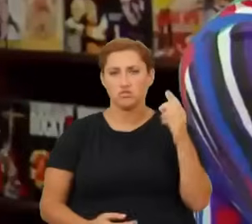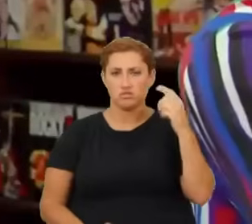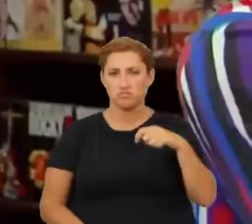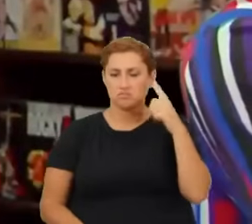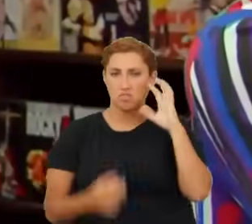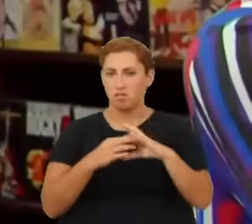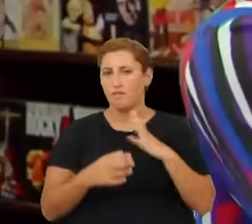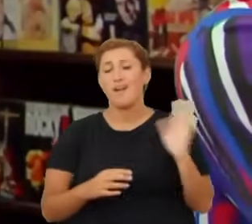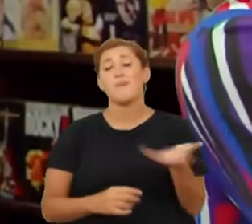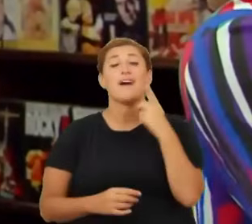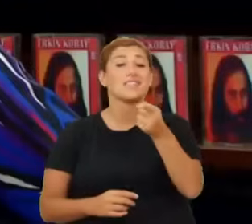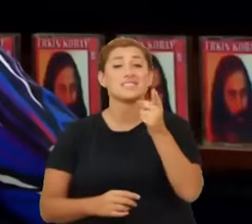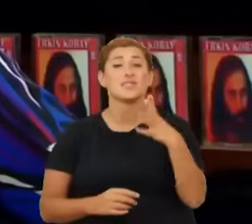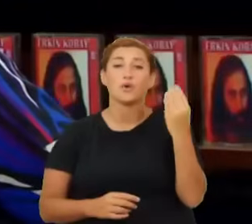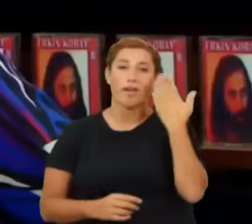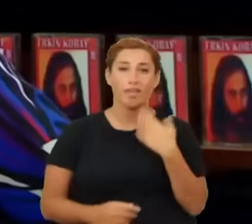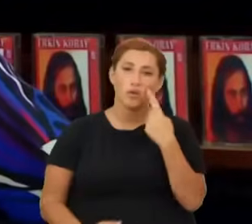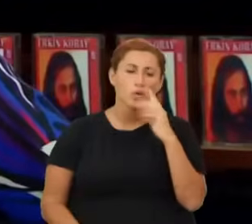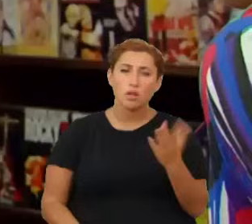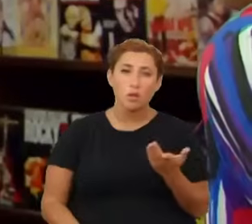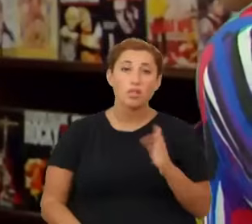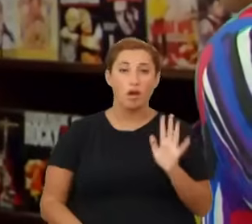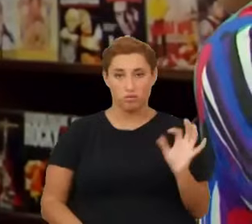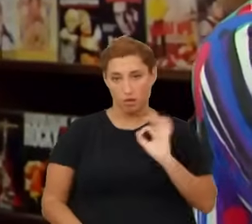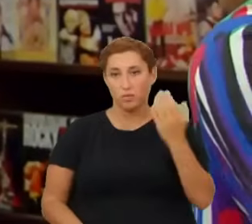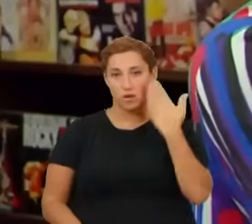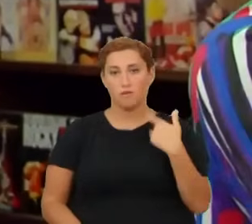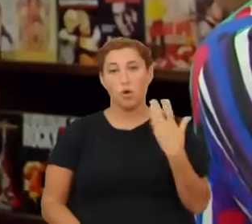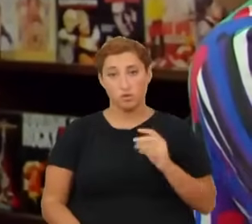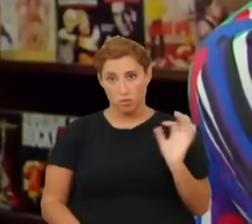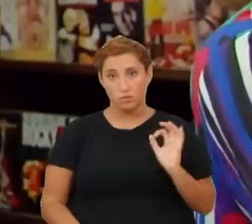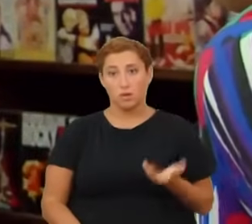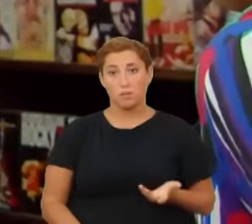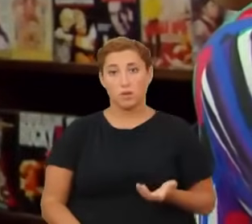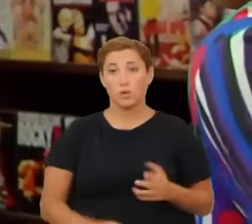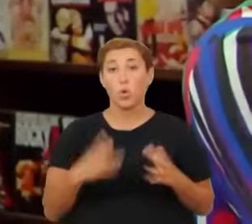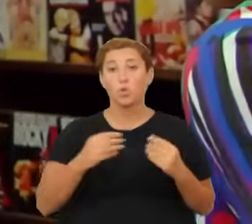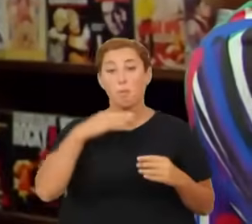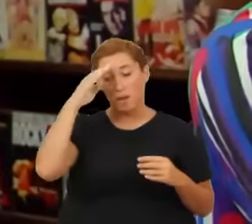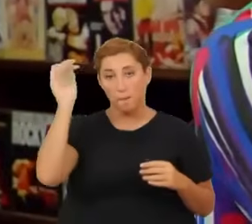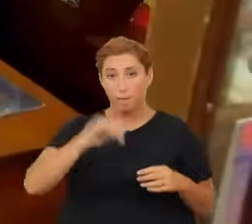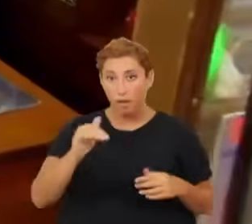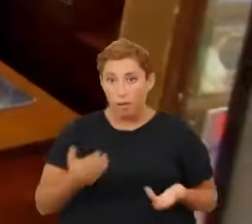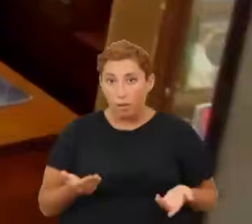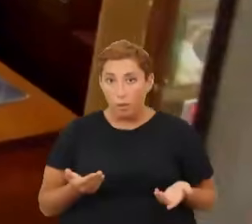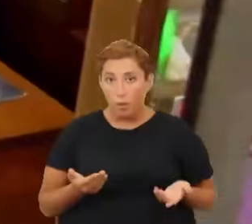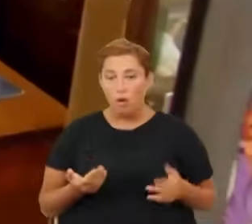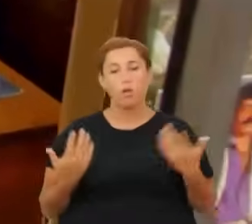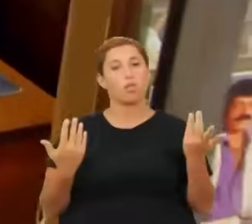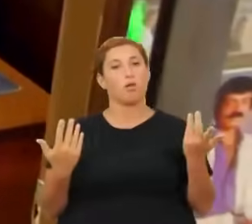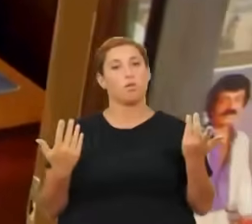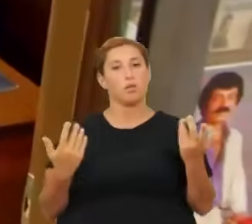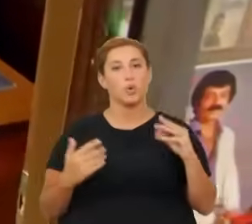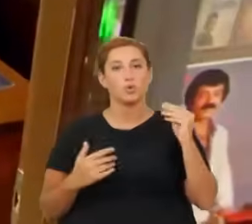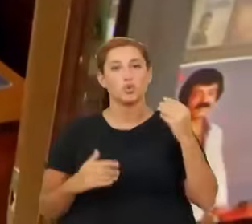ya? Ama senin de amma keyfin yerinde. Hayırdır? Herhalde neşem yerinde olacak oğlum. Ne oluyor? Bayram geliyor. Allah